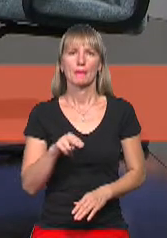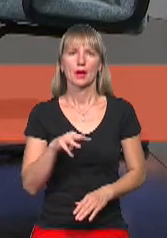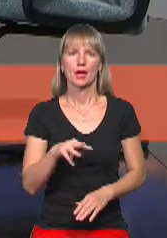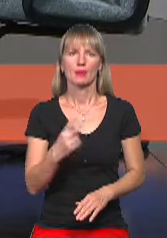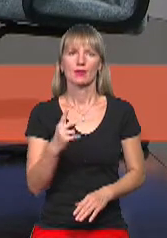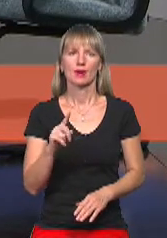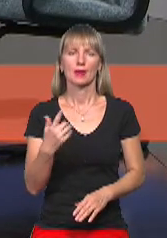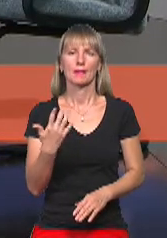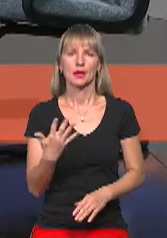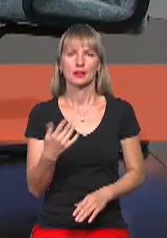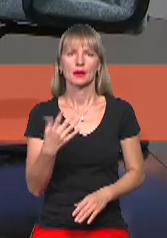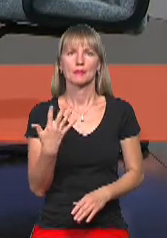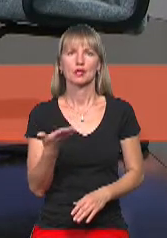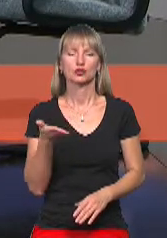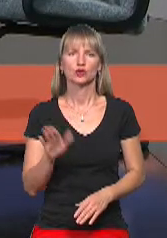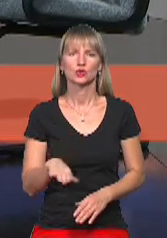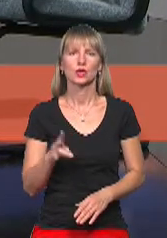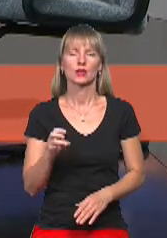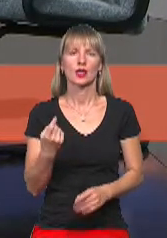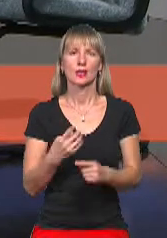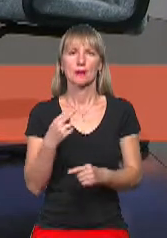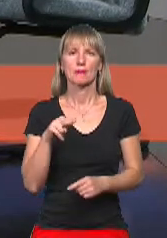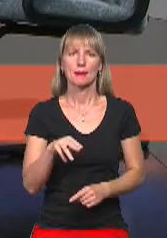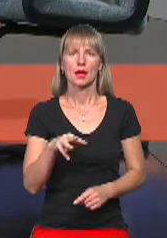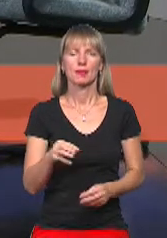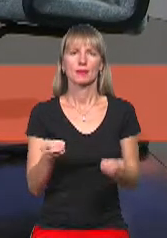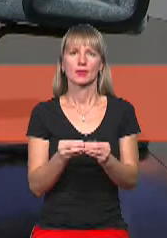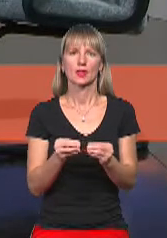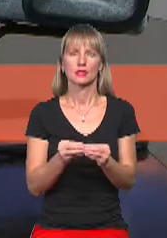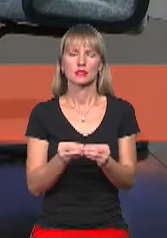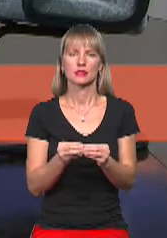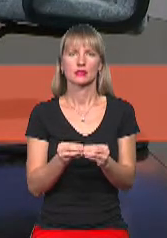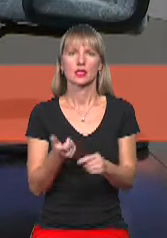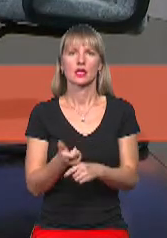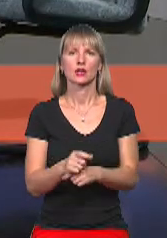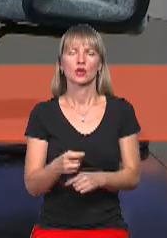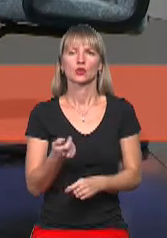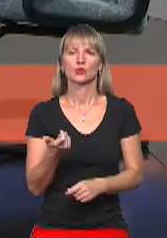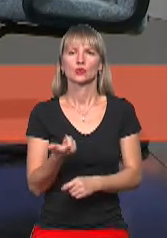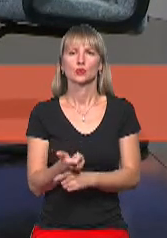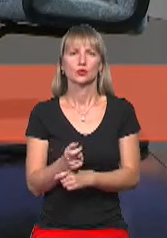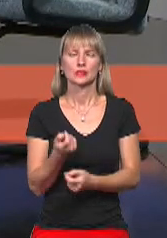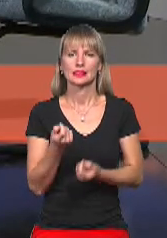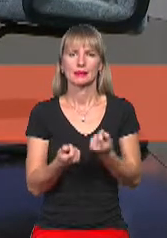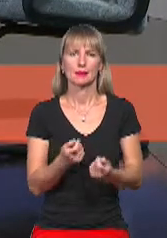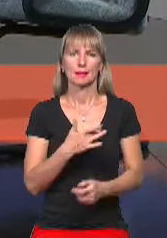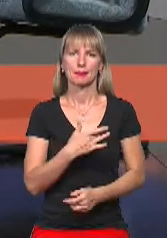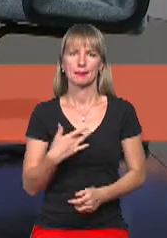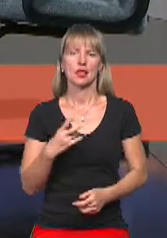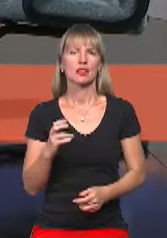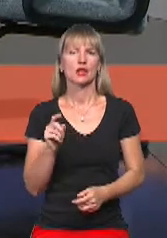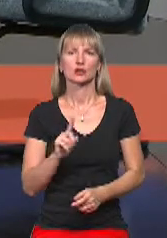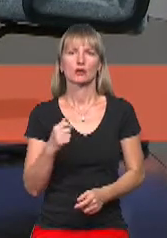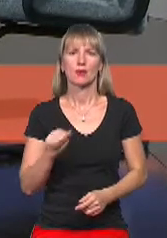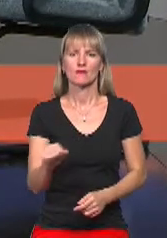а ПМ-2,5 їх 5 штук на оцей ПМ-10. Ну, тобто Тобто це дуже-дуже-дуже дрібний пил. Не той, що